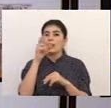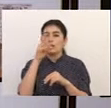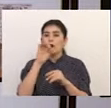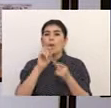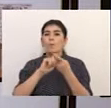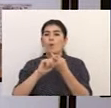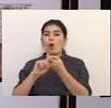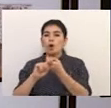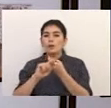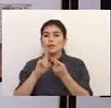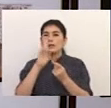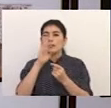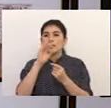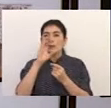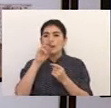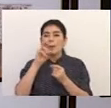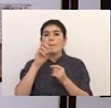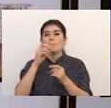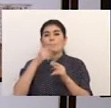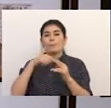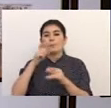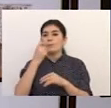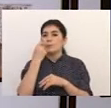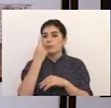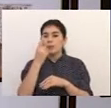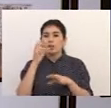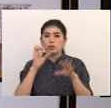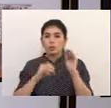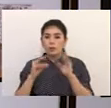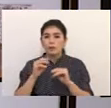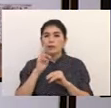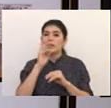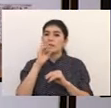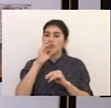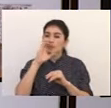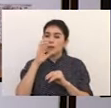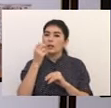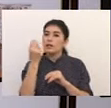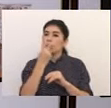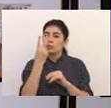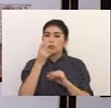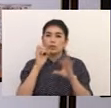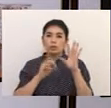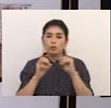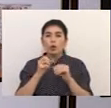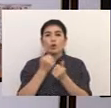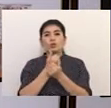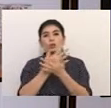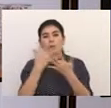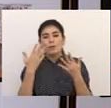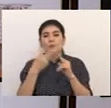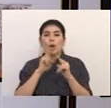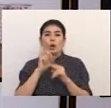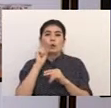bog'lamasi yoki kesimlik belgisi bitta hisoblanadi. Kesim esa ikkita hisoblanadi. Yorug' va